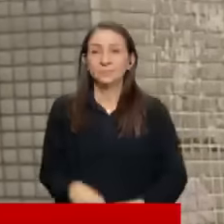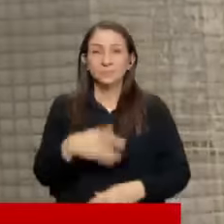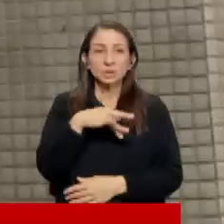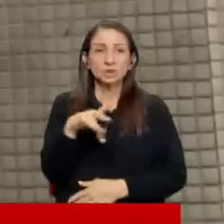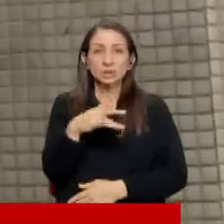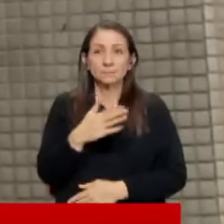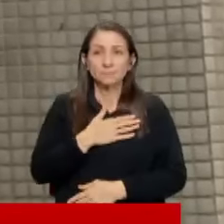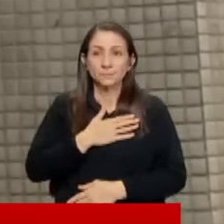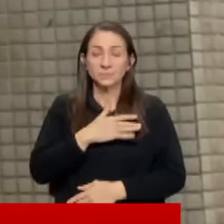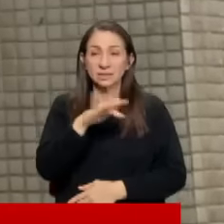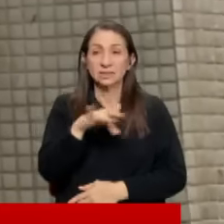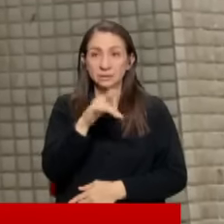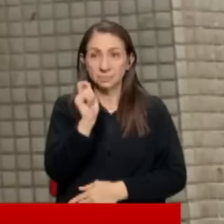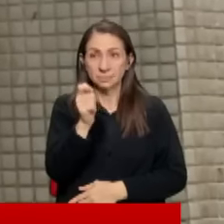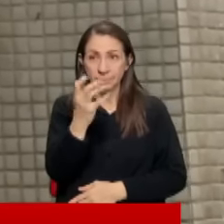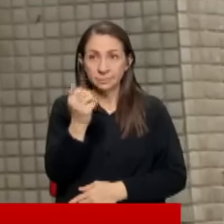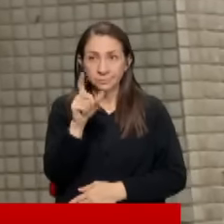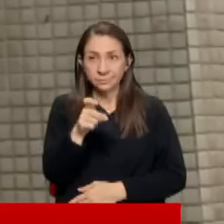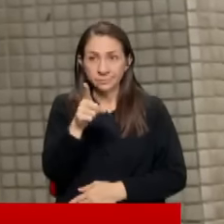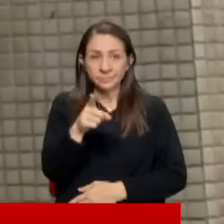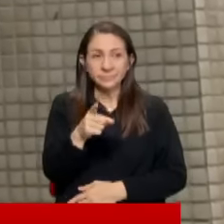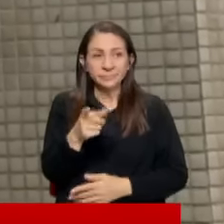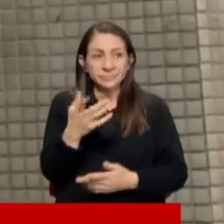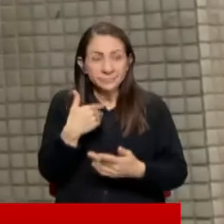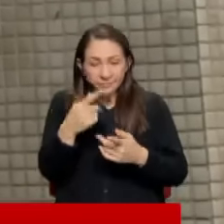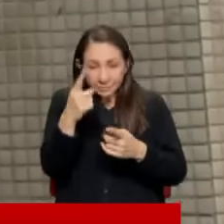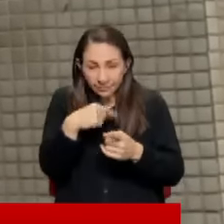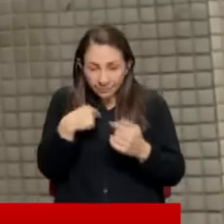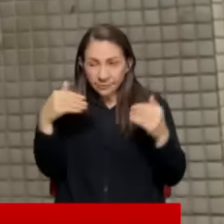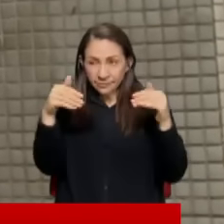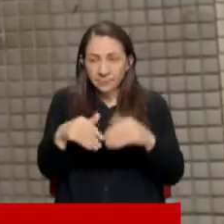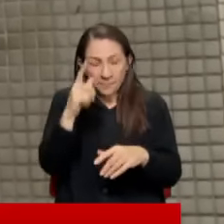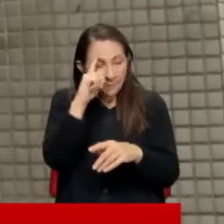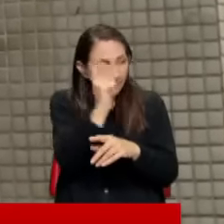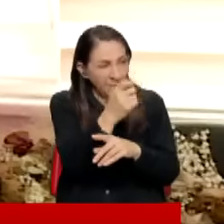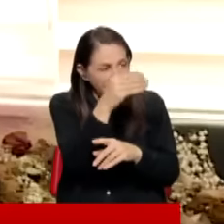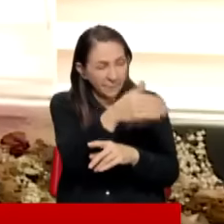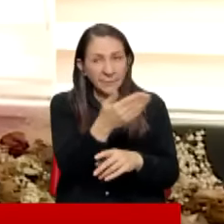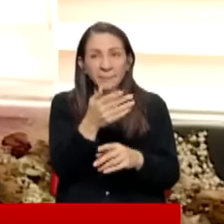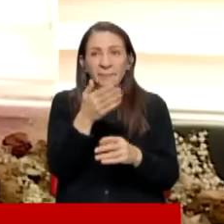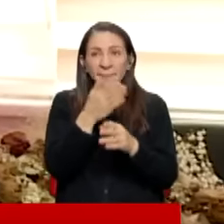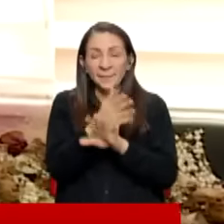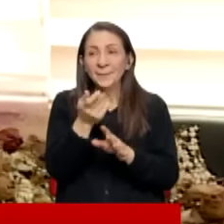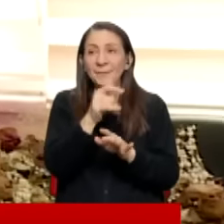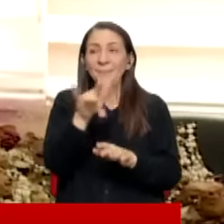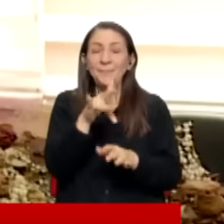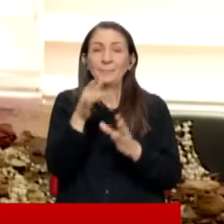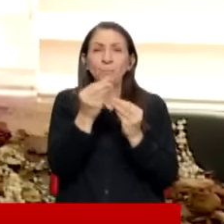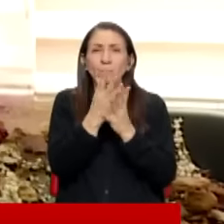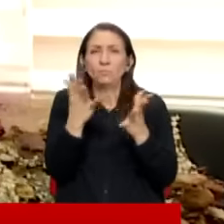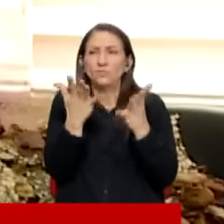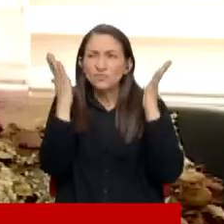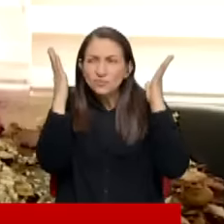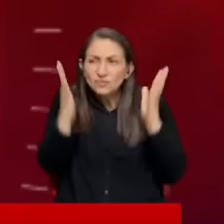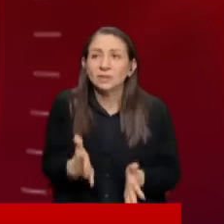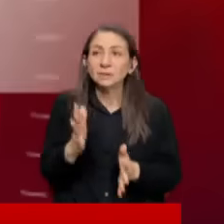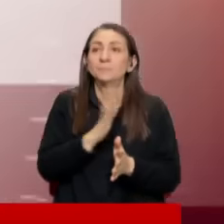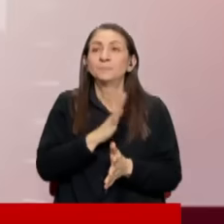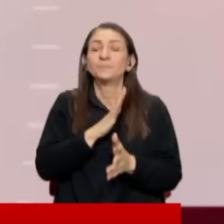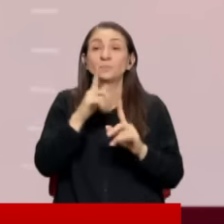İşsizim işte. İşsizlik ödeneği alabilecek misiniz? İşte ben de şu anda onun için başvurmaya geldim. Gerçekten işsizlikte büyük bir patlama